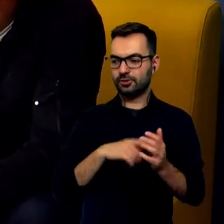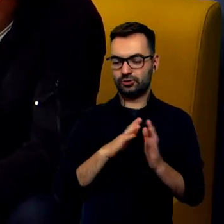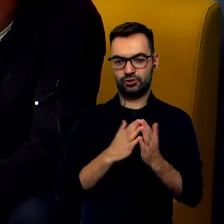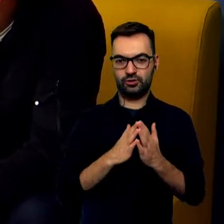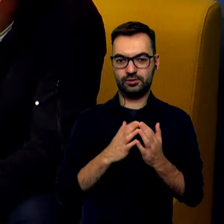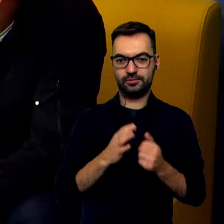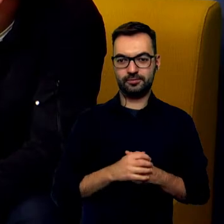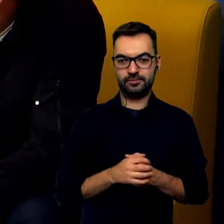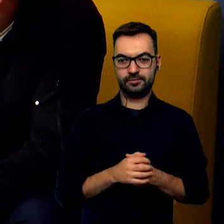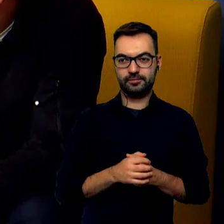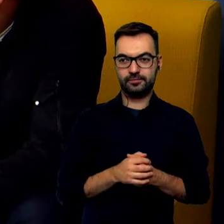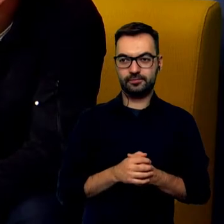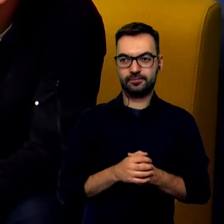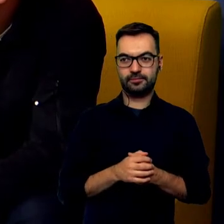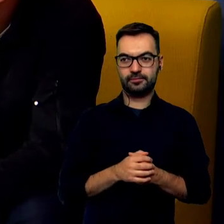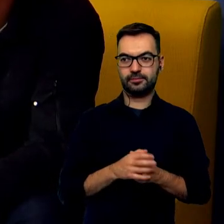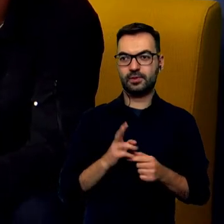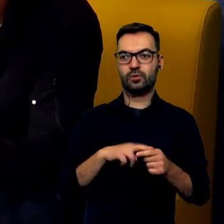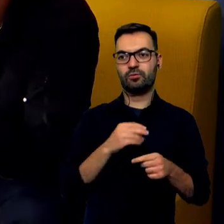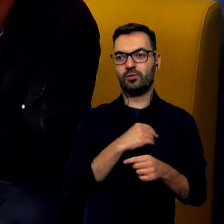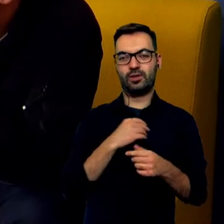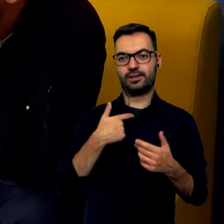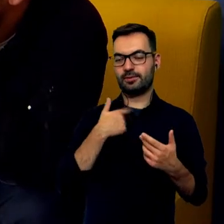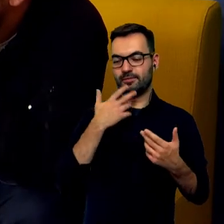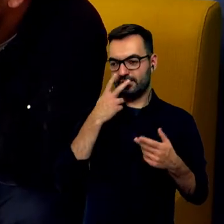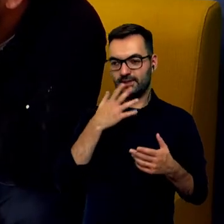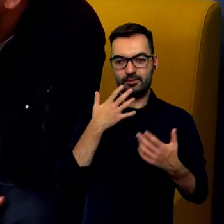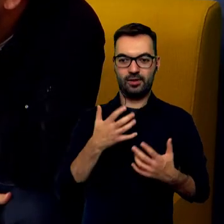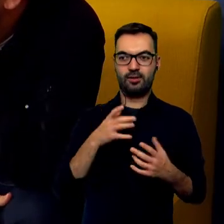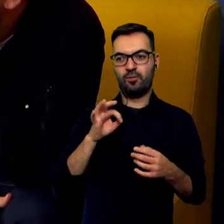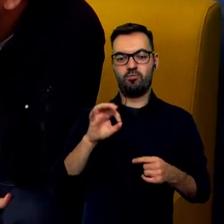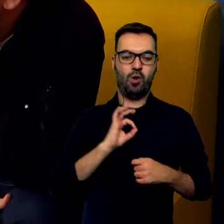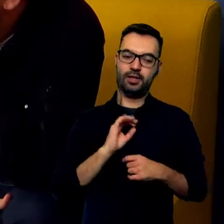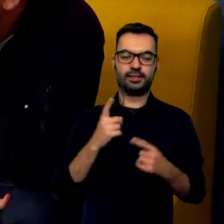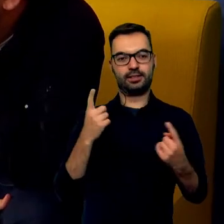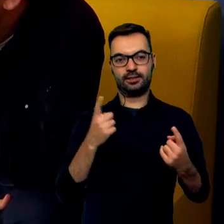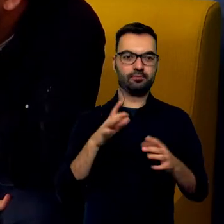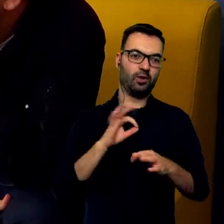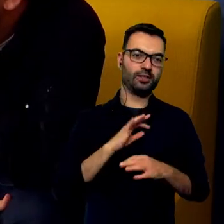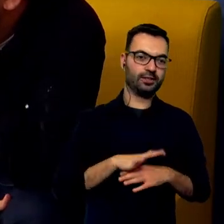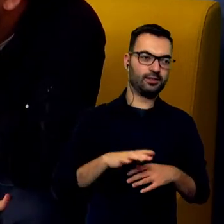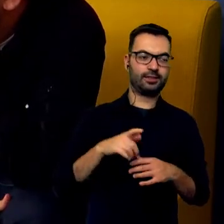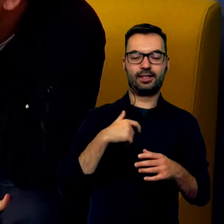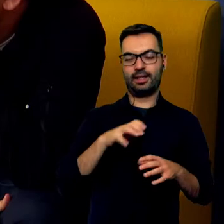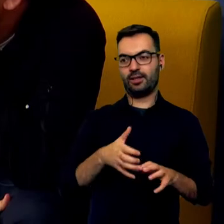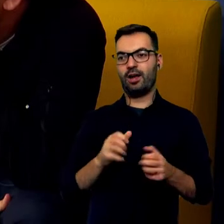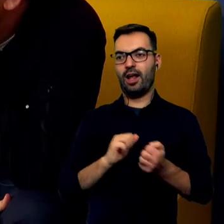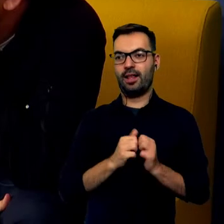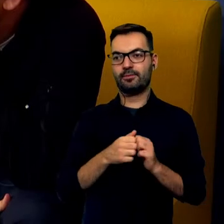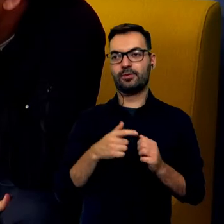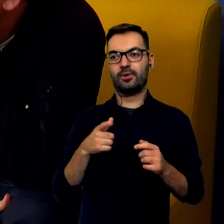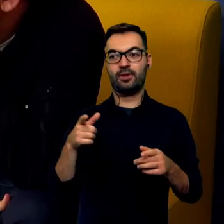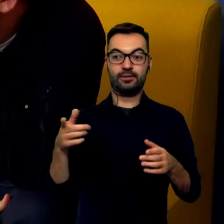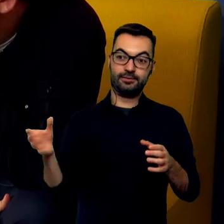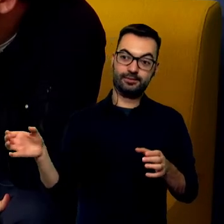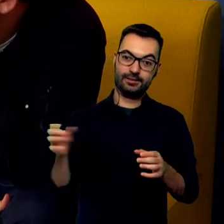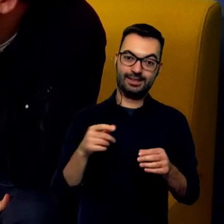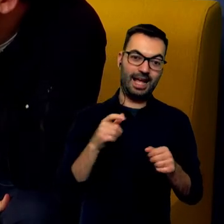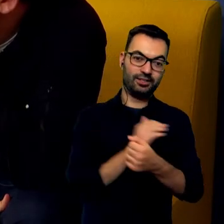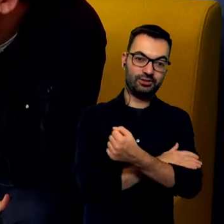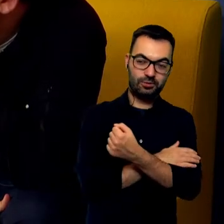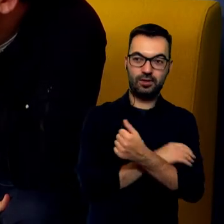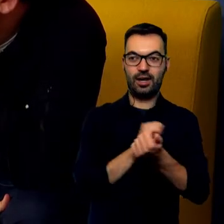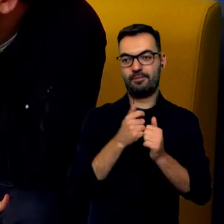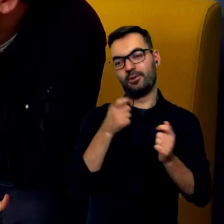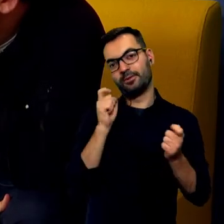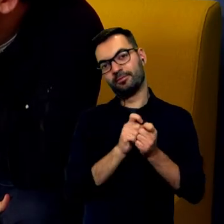w książce, które mi odbierają na przykład w Polsce chęć do grania, no bo to jest moja scena, ja mam tą kategorię, teraz albo się zmieścisz, albo